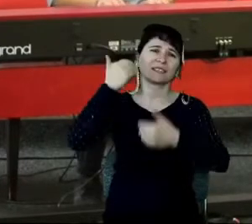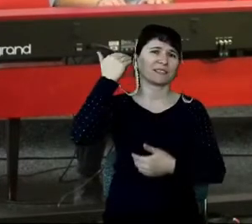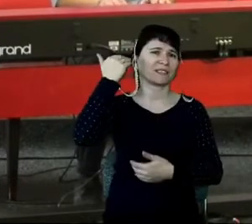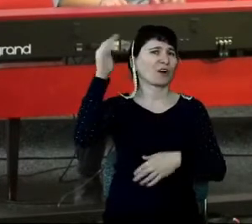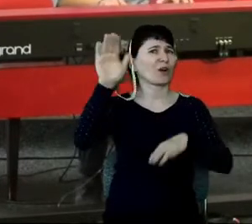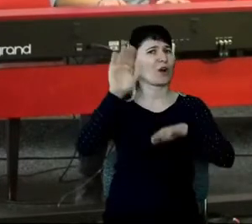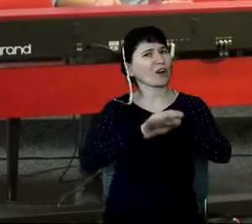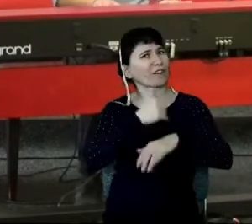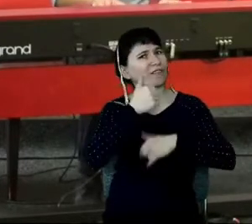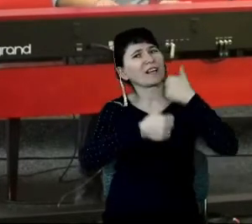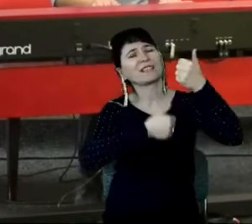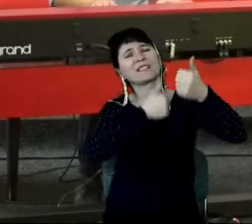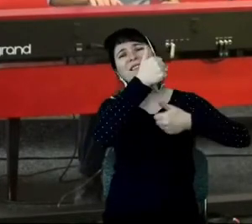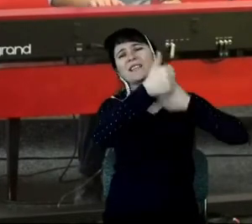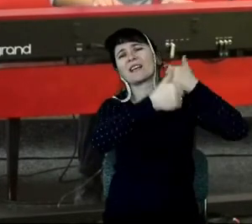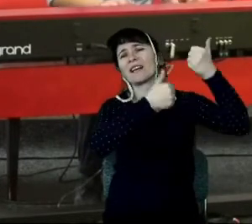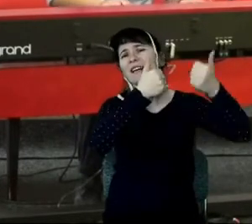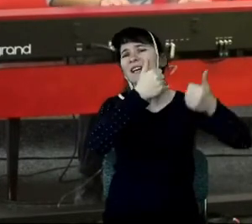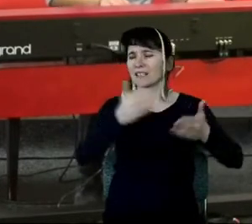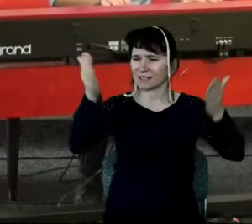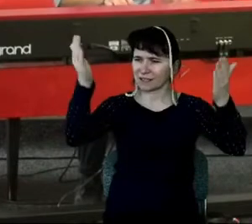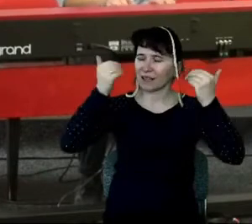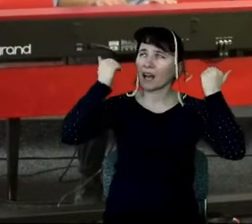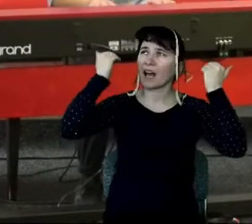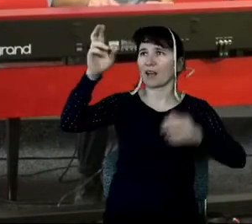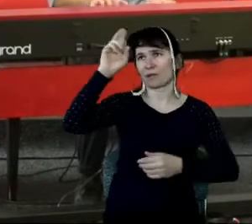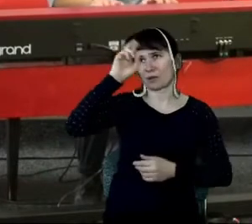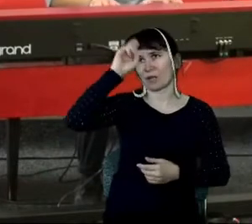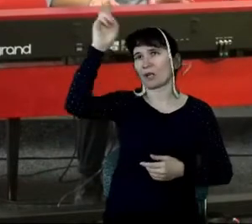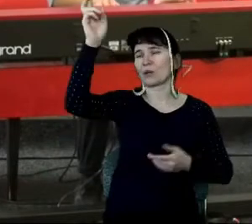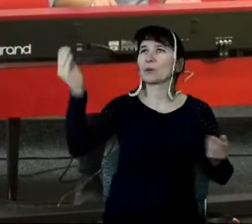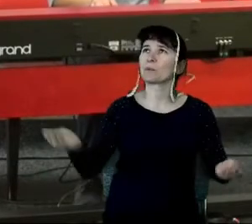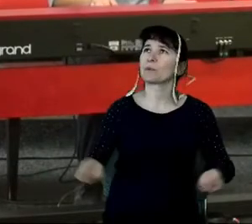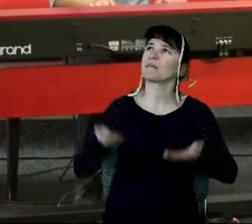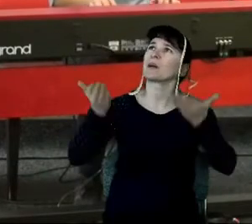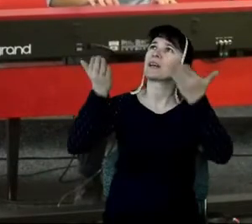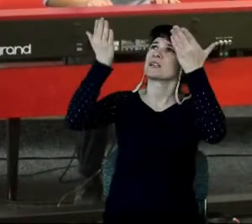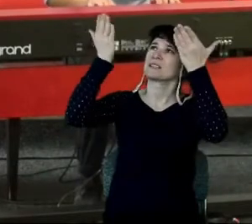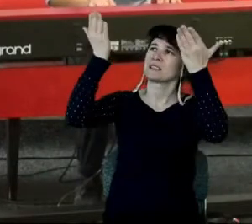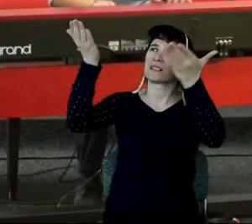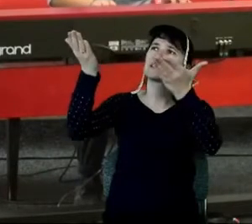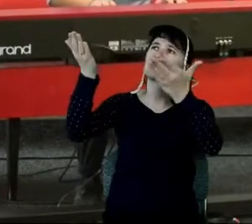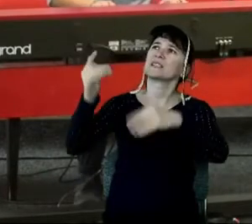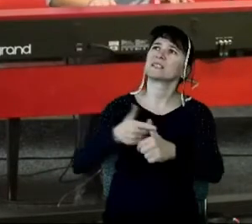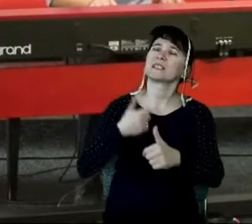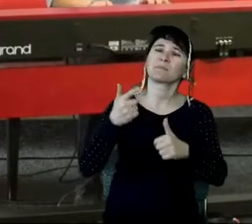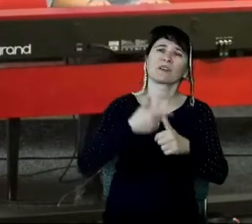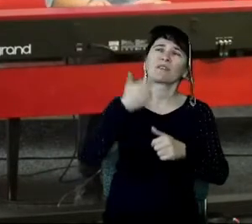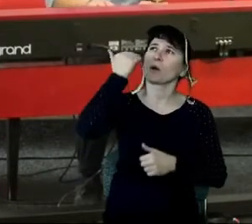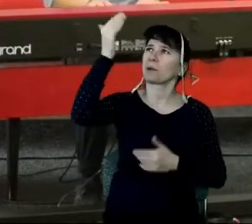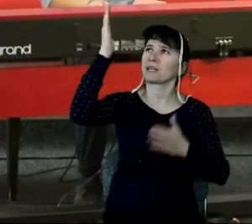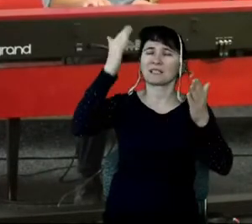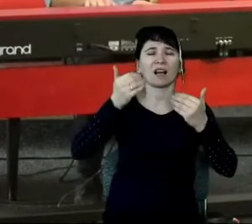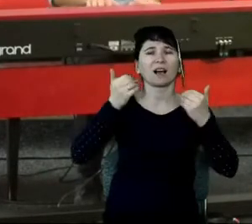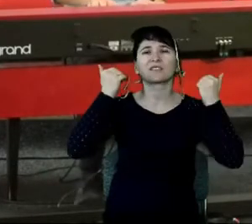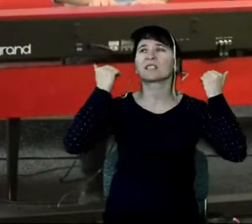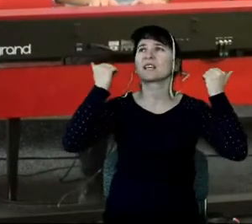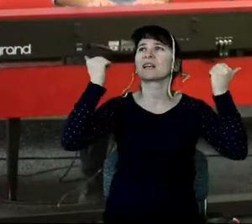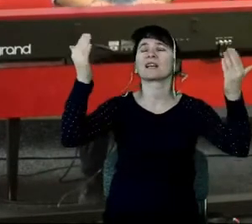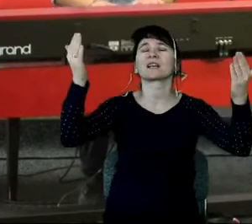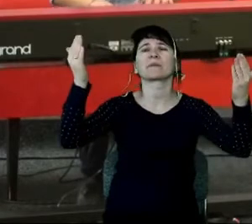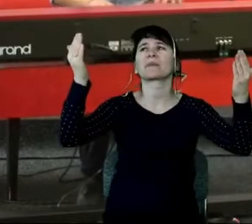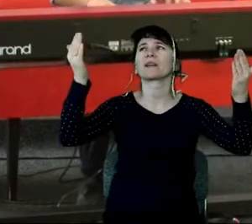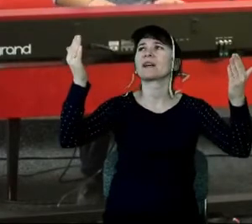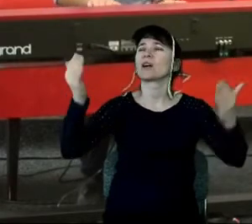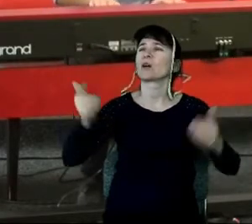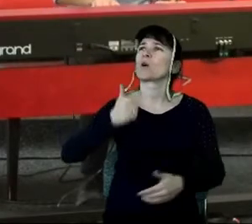Хвалите Его, хвалите, славу Царю несите, имя Его